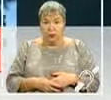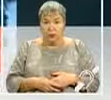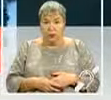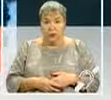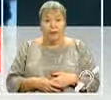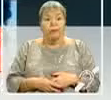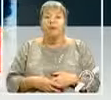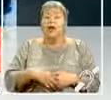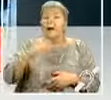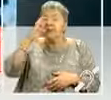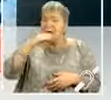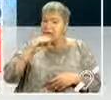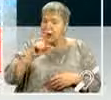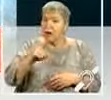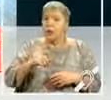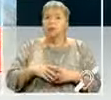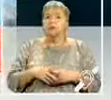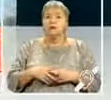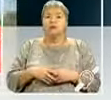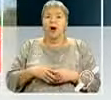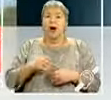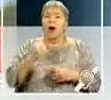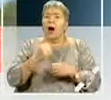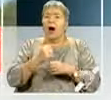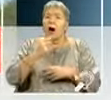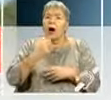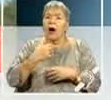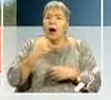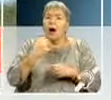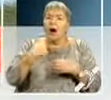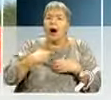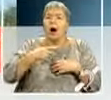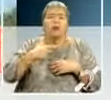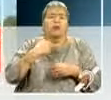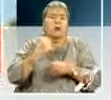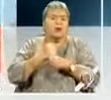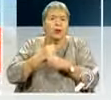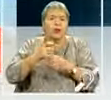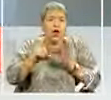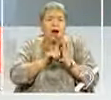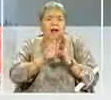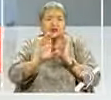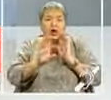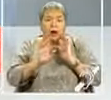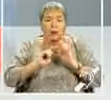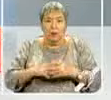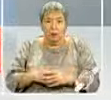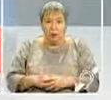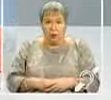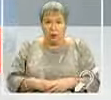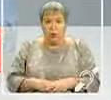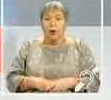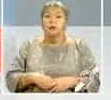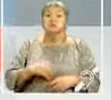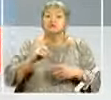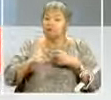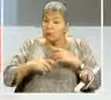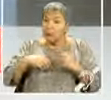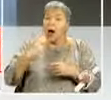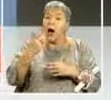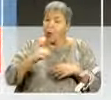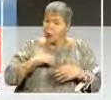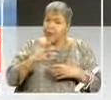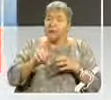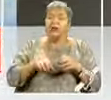fiecare dată am procedat la aplicarea legislației opozabile. Legat de felul în care... Da, au fost aplicate și sancțiuni.